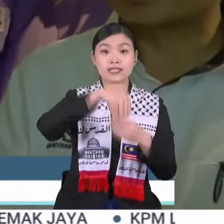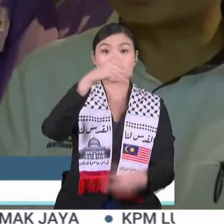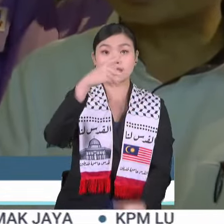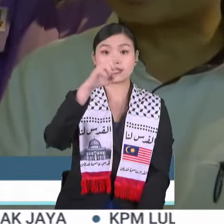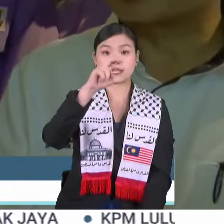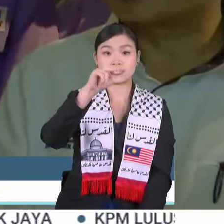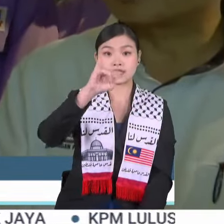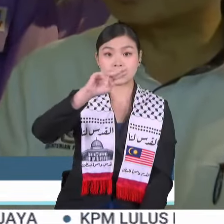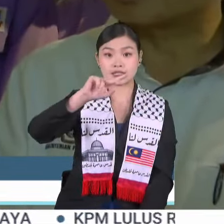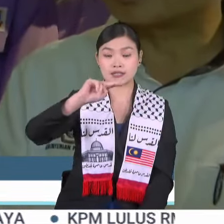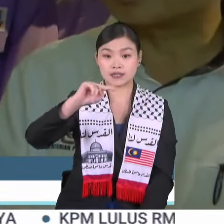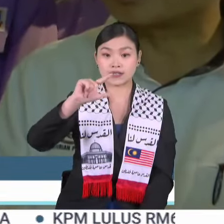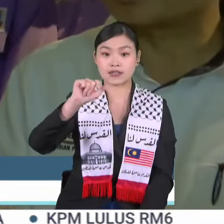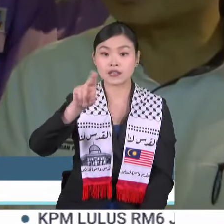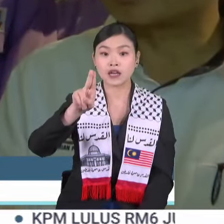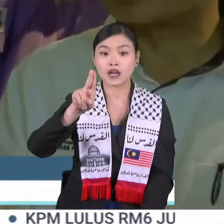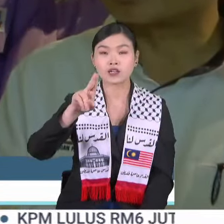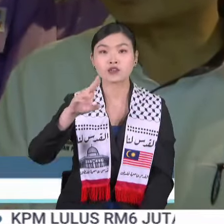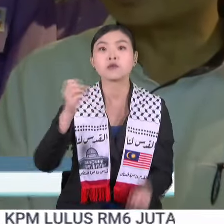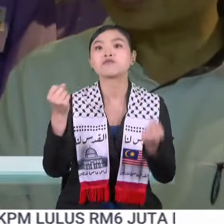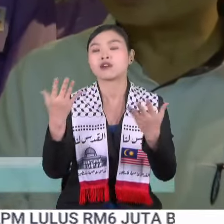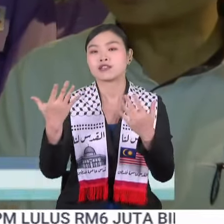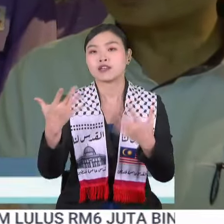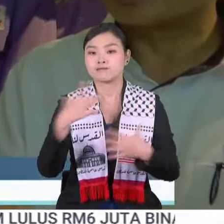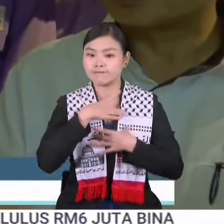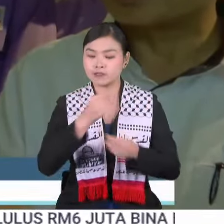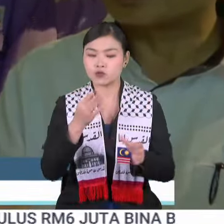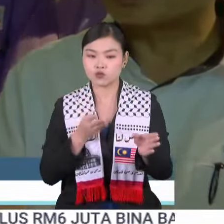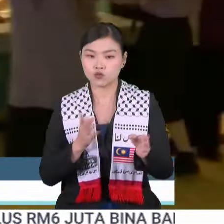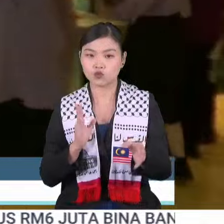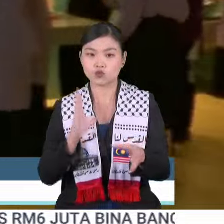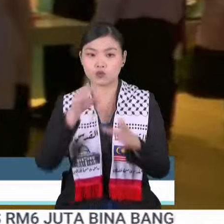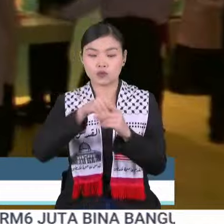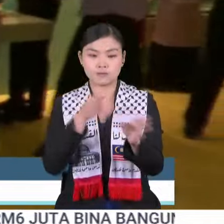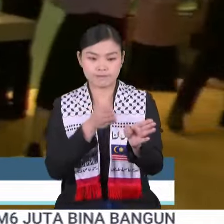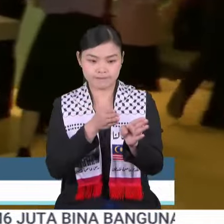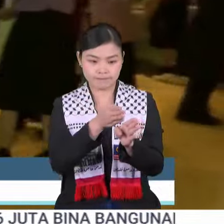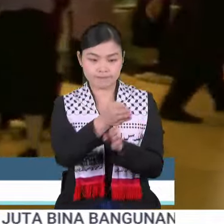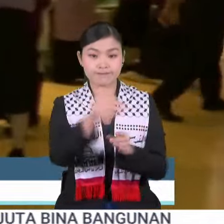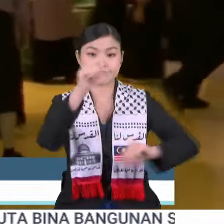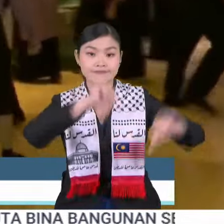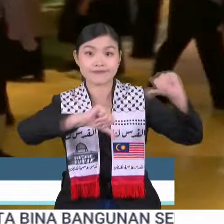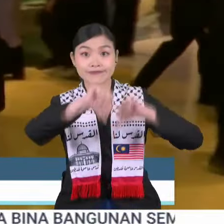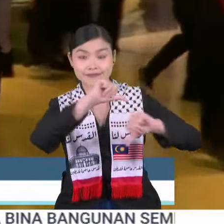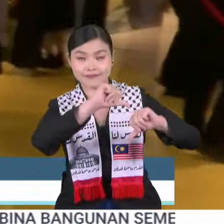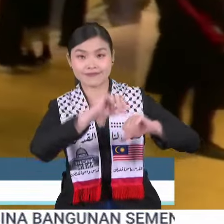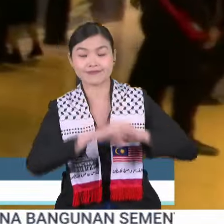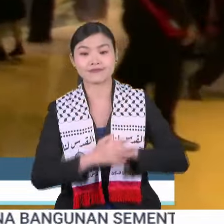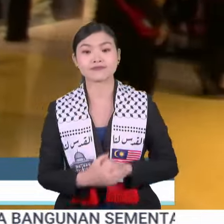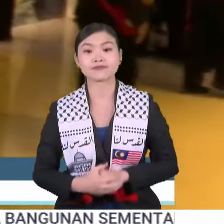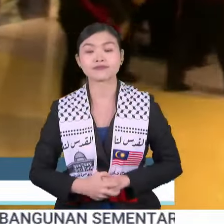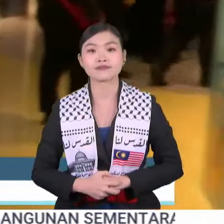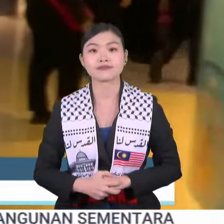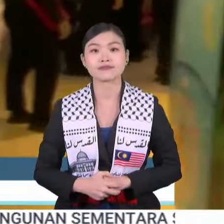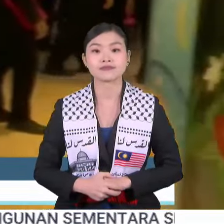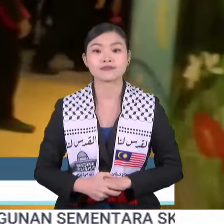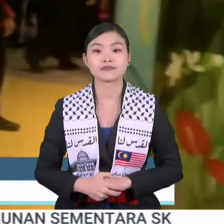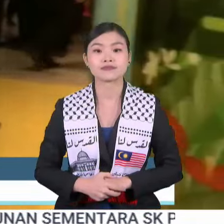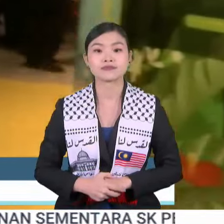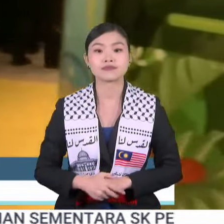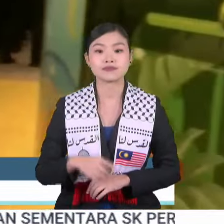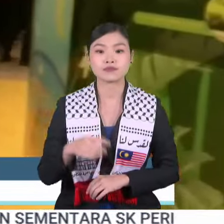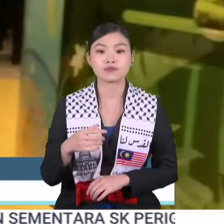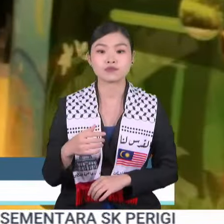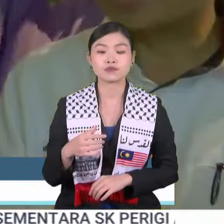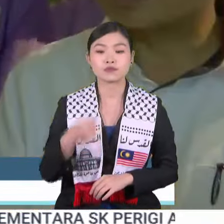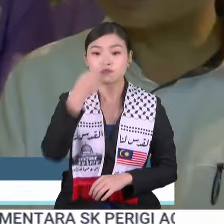ramailah pelajar yang memasuk aliran sains. Dia perlu takut dengan teknis lagi. Marilah datang beramai-ramai kerana pusat